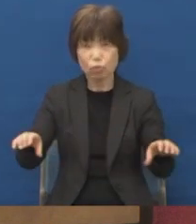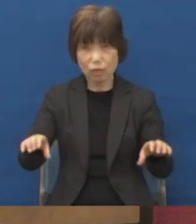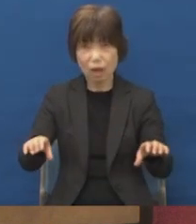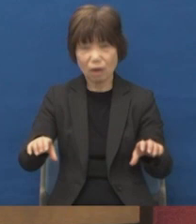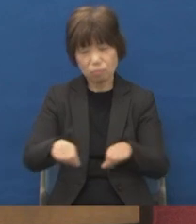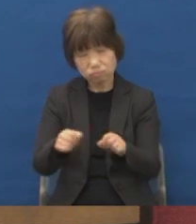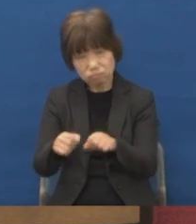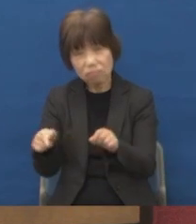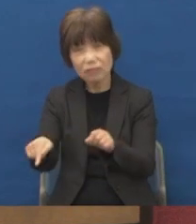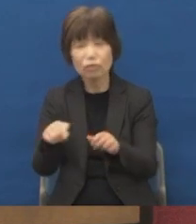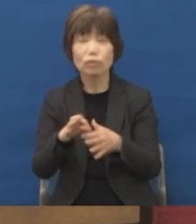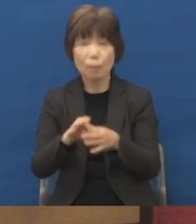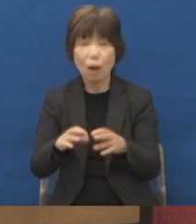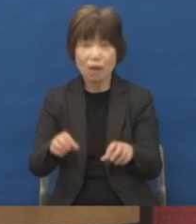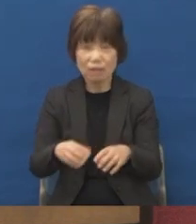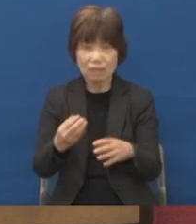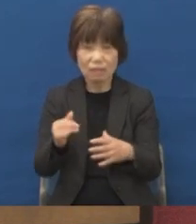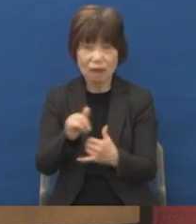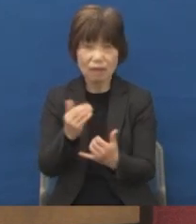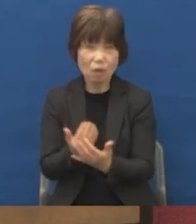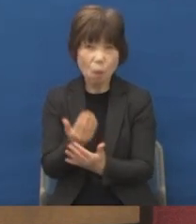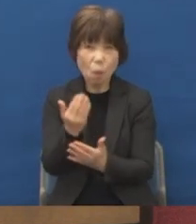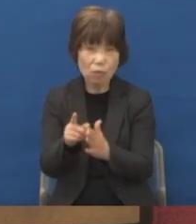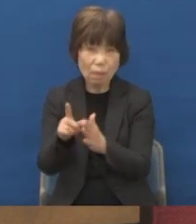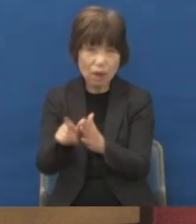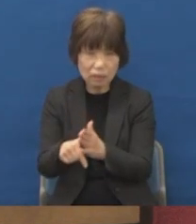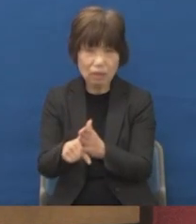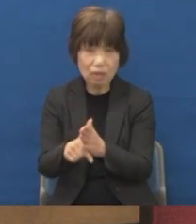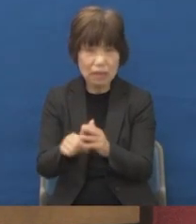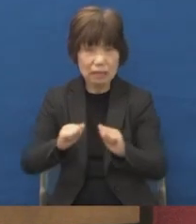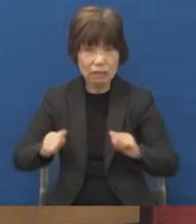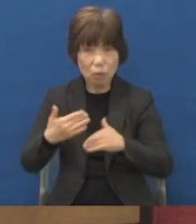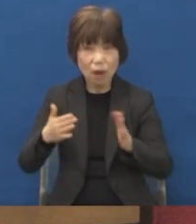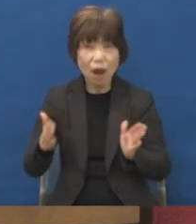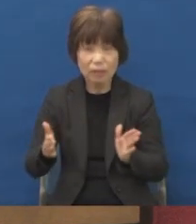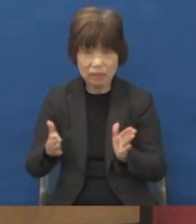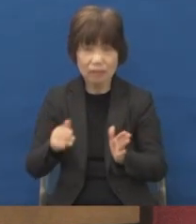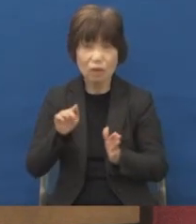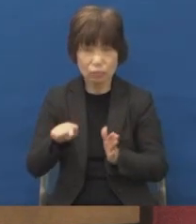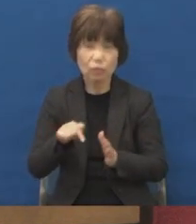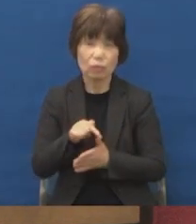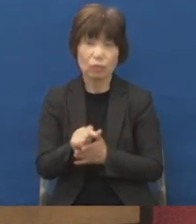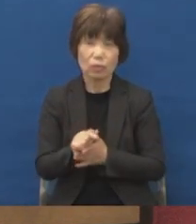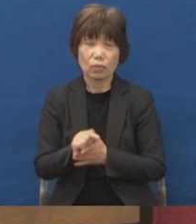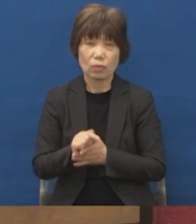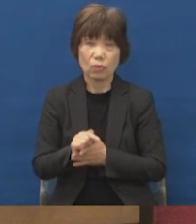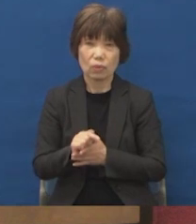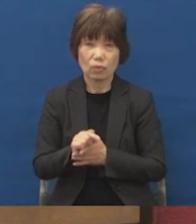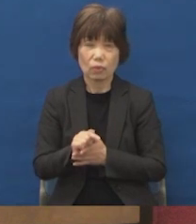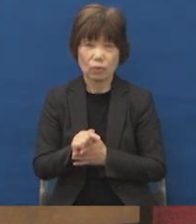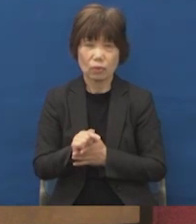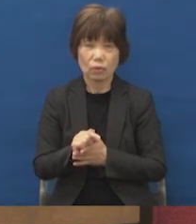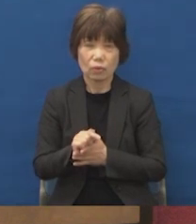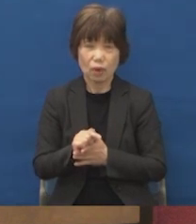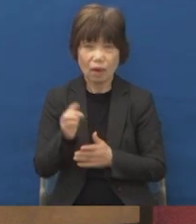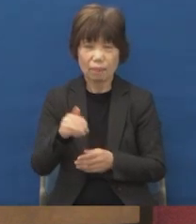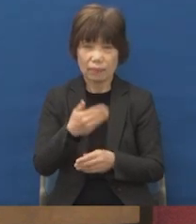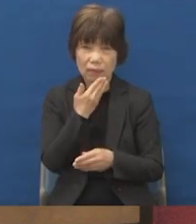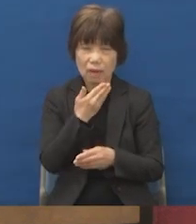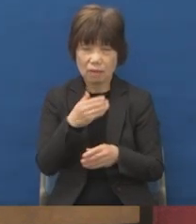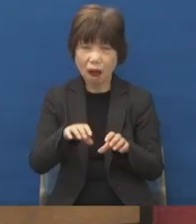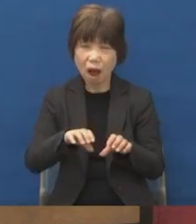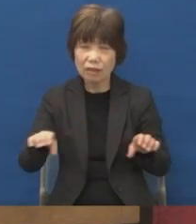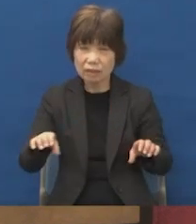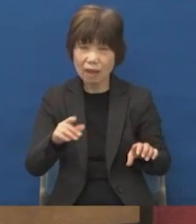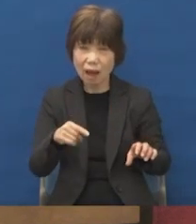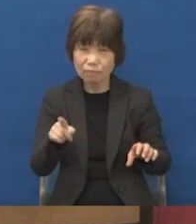した場合に広範囲に影響を及ぼす後継の大きい幹線排水管の更新事業費を増